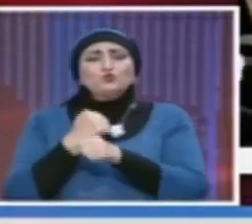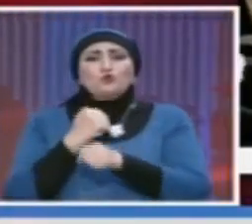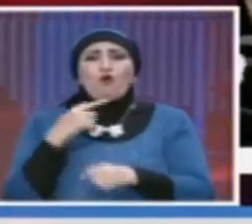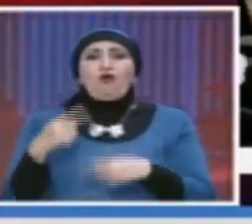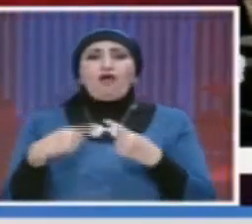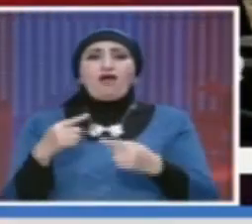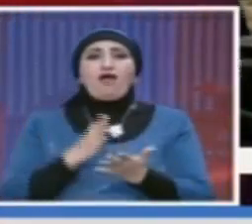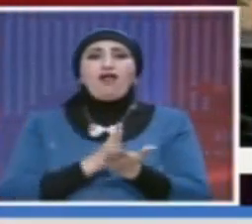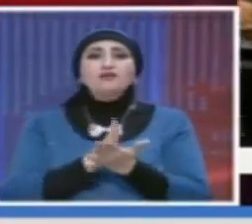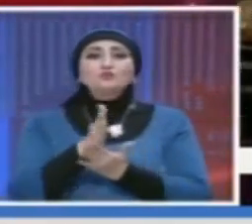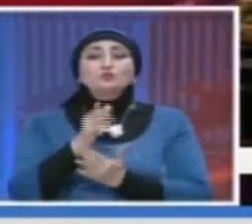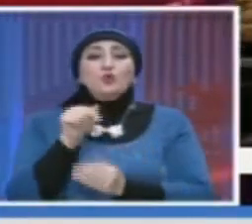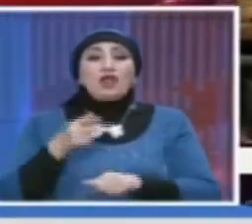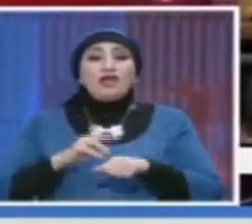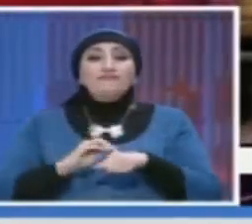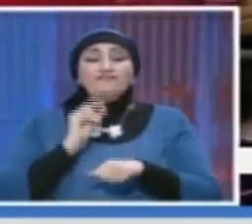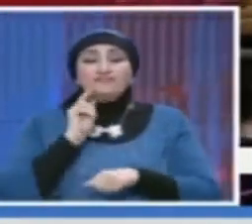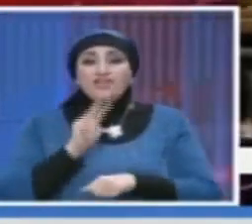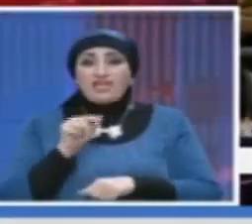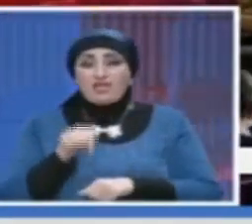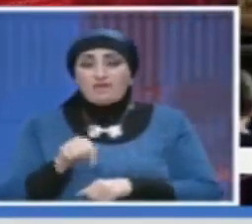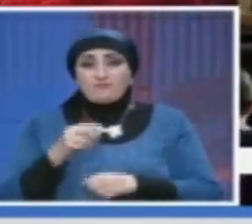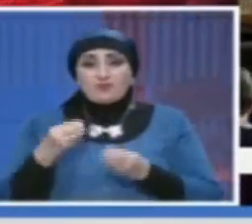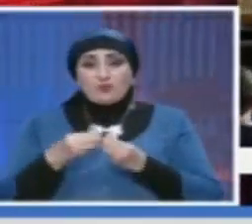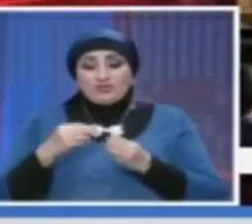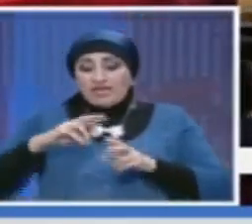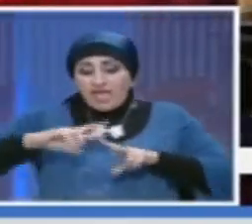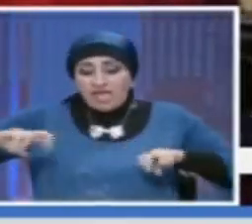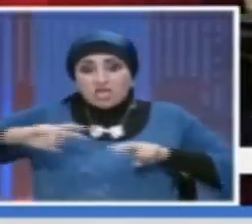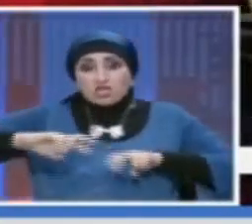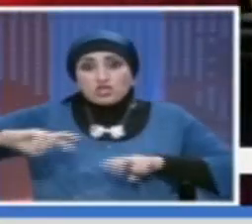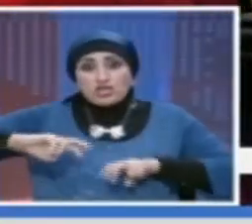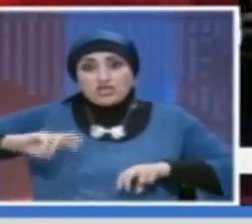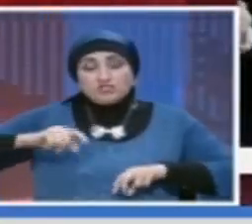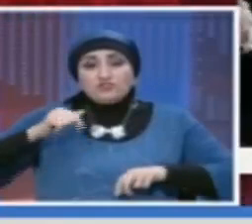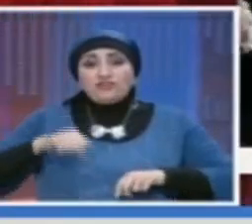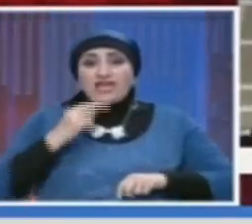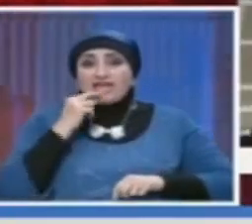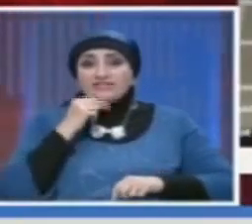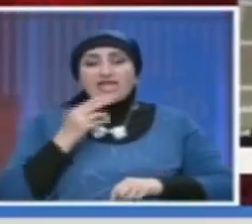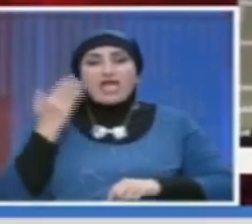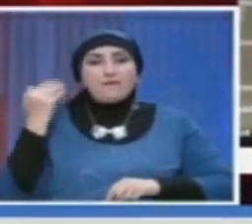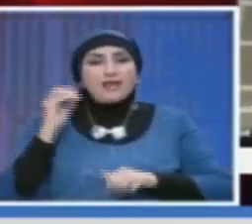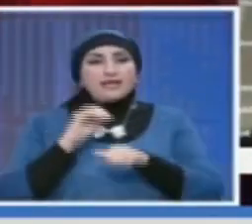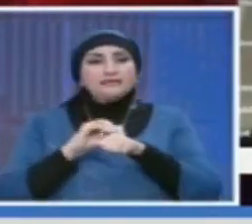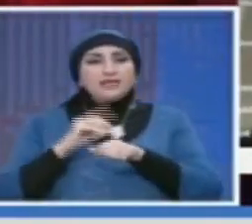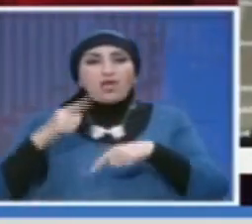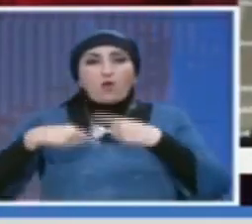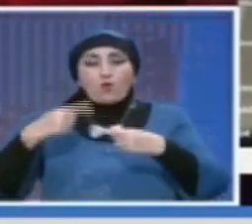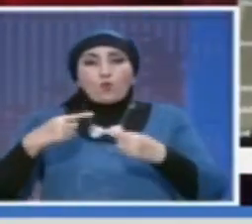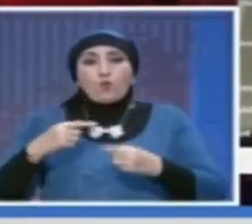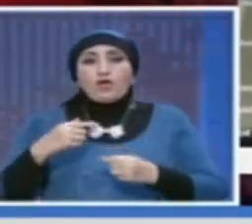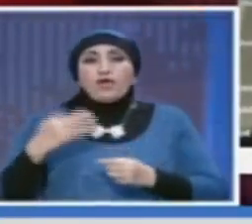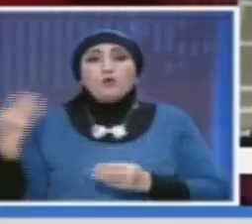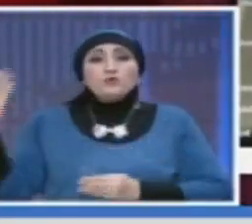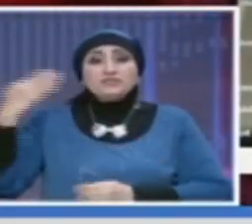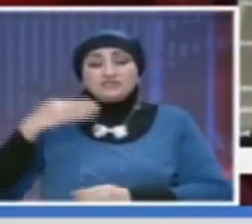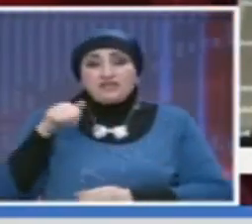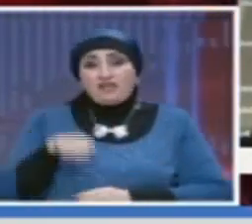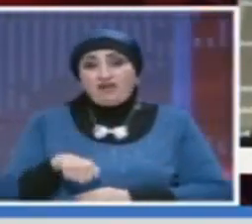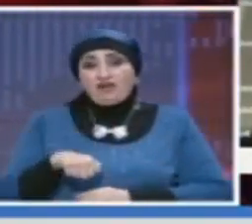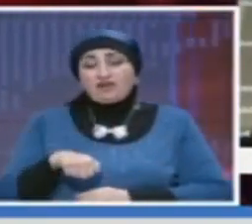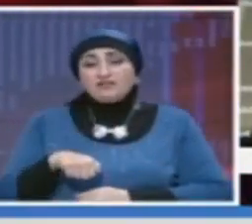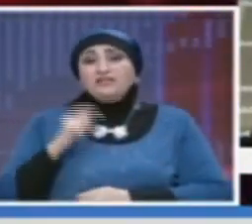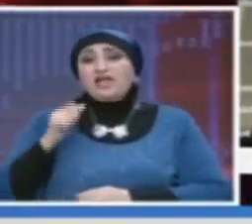لا يزال البعثة شغالة فيها، وهذا الكشف حظى باهتمام إعلامي منذ فترة، وزيارة الدكتور